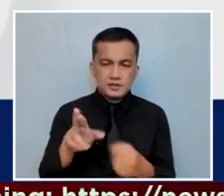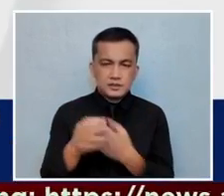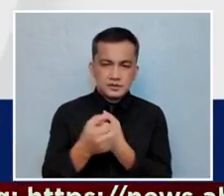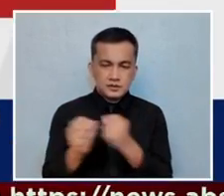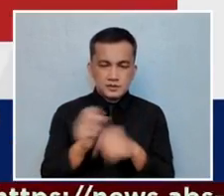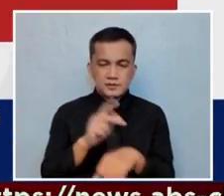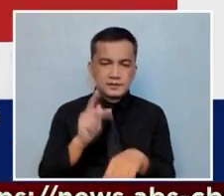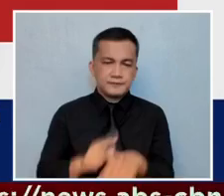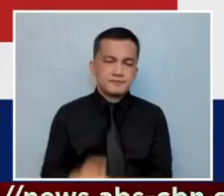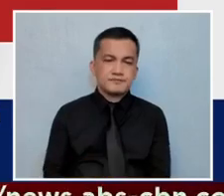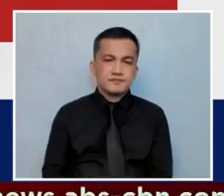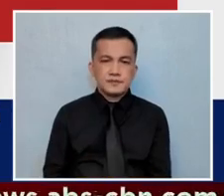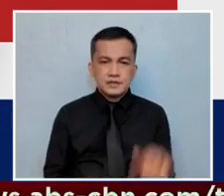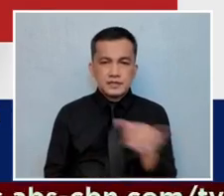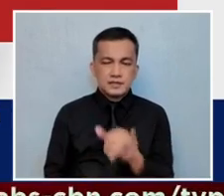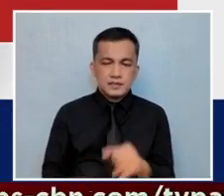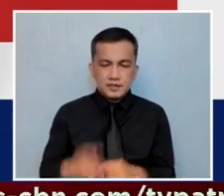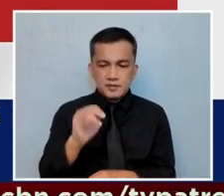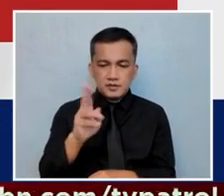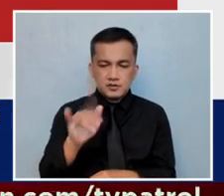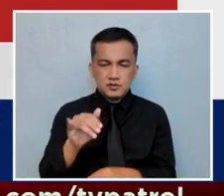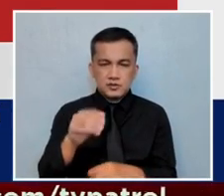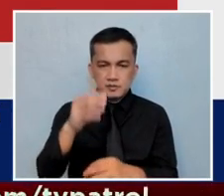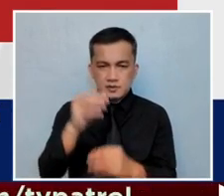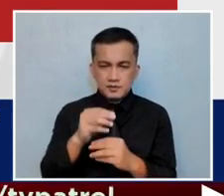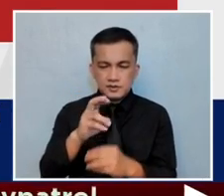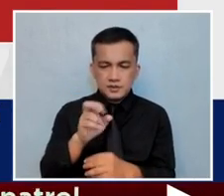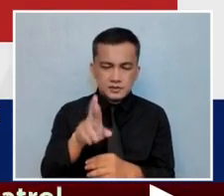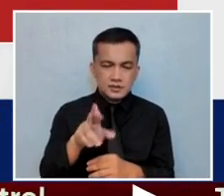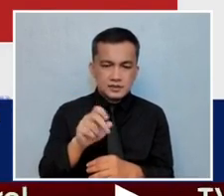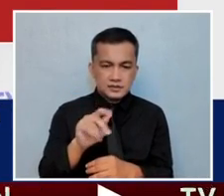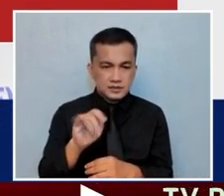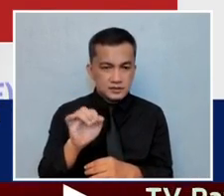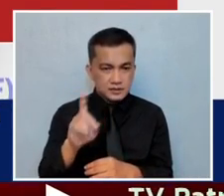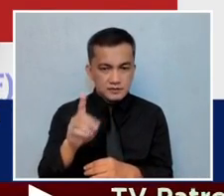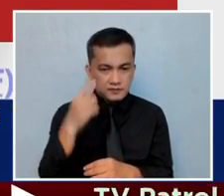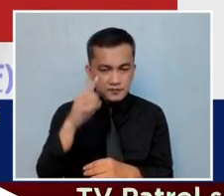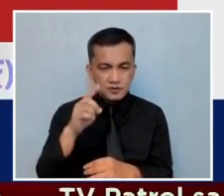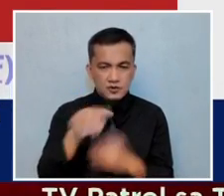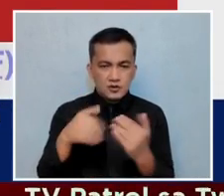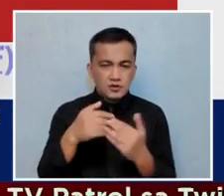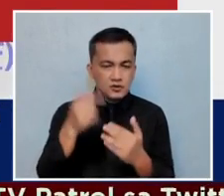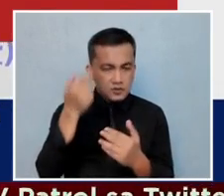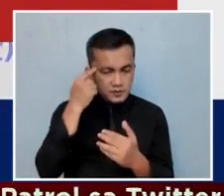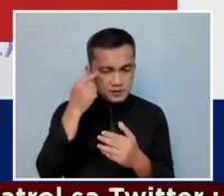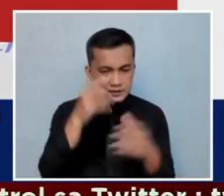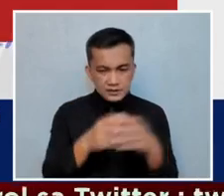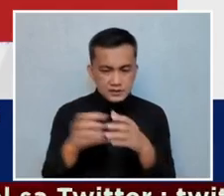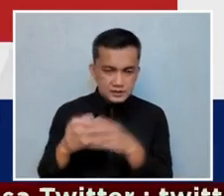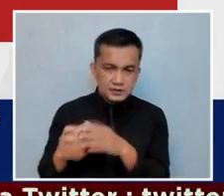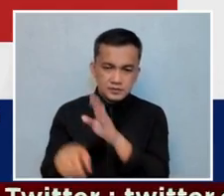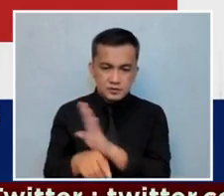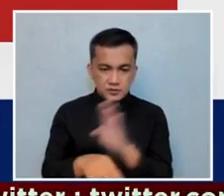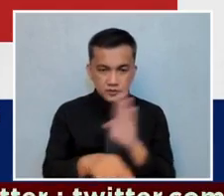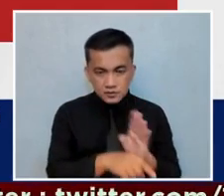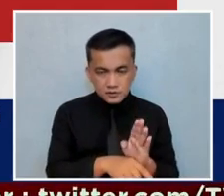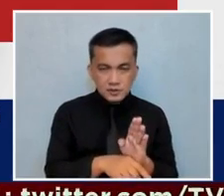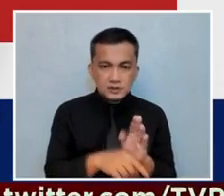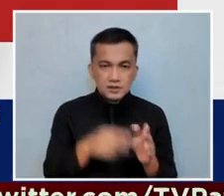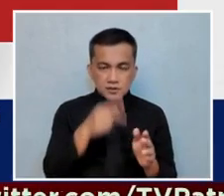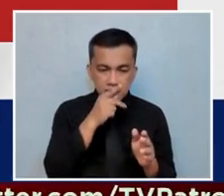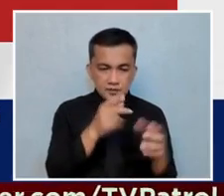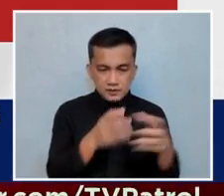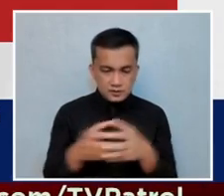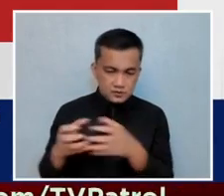Pilipinas. Tulad ng mandatory minimum cybersecurity standards para sa lahat ng government agencies, mga negosyo at nasa pribadong sektor